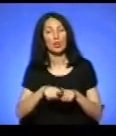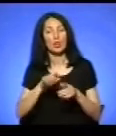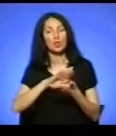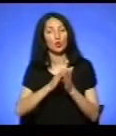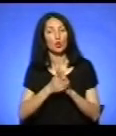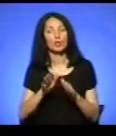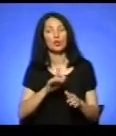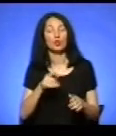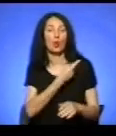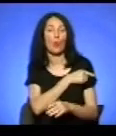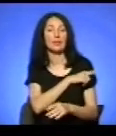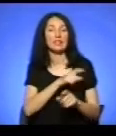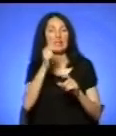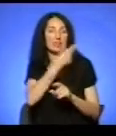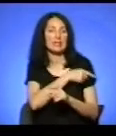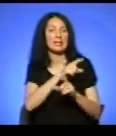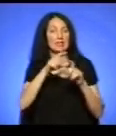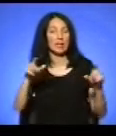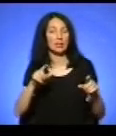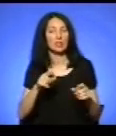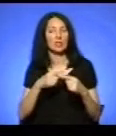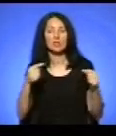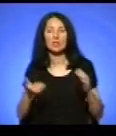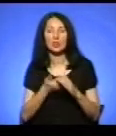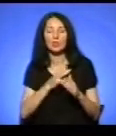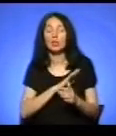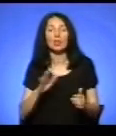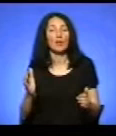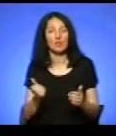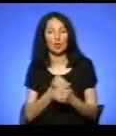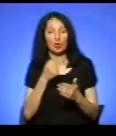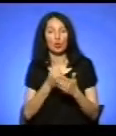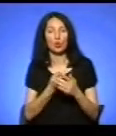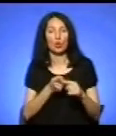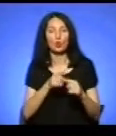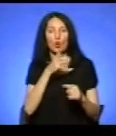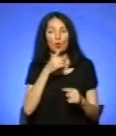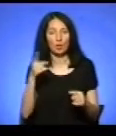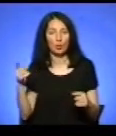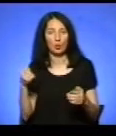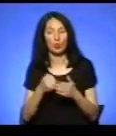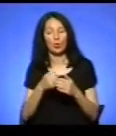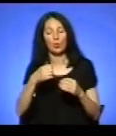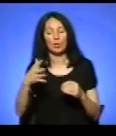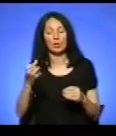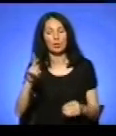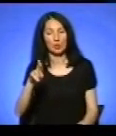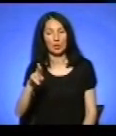заклади з певних причин якісь не встигнуть до визначеного терміну, тобто до якого? До 15 серпня,